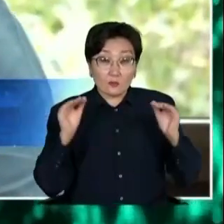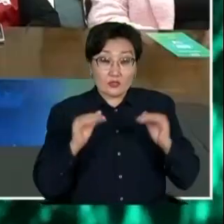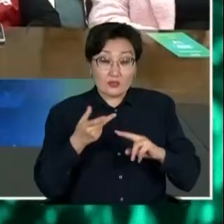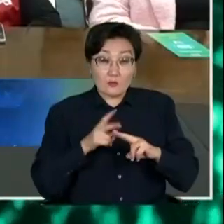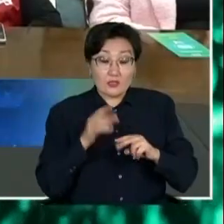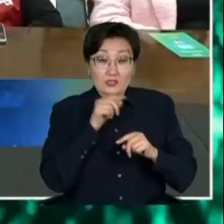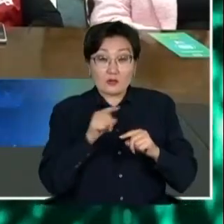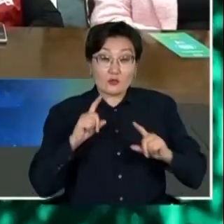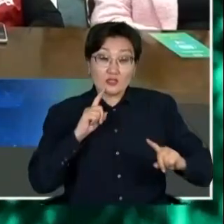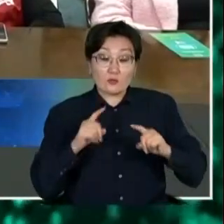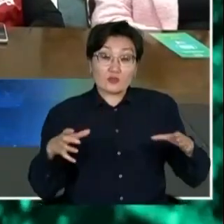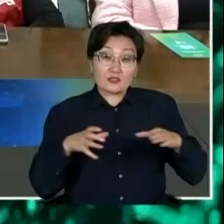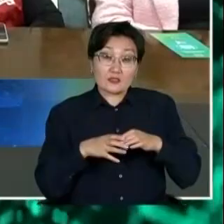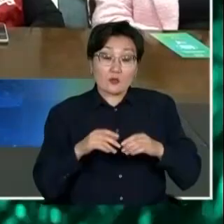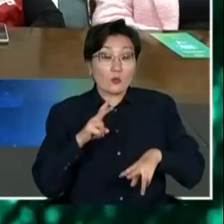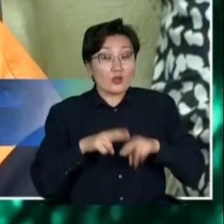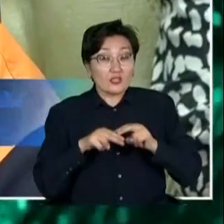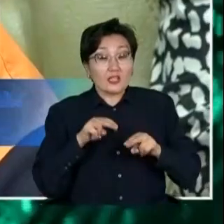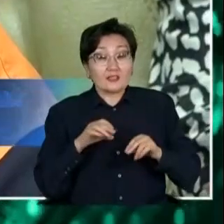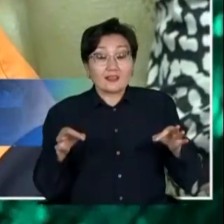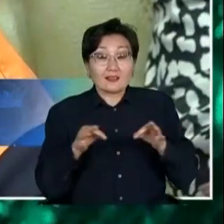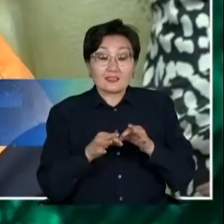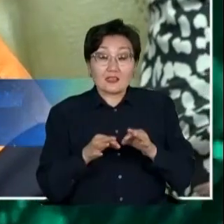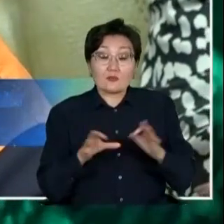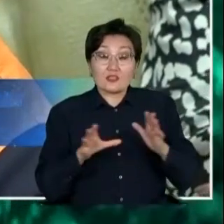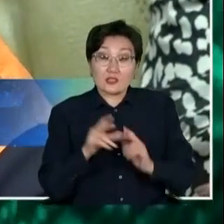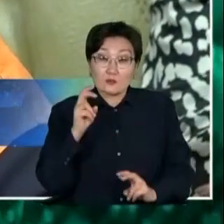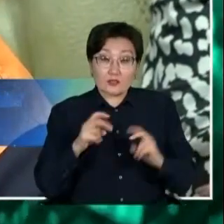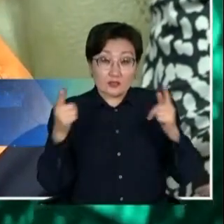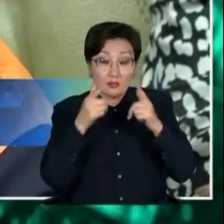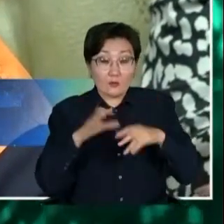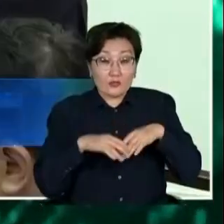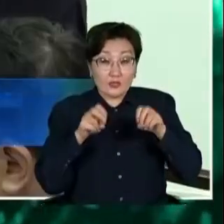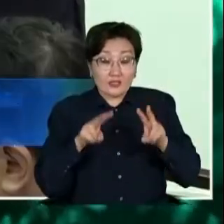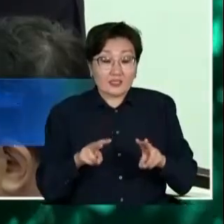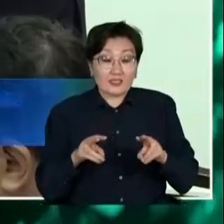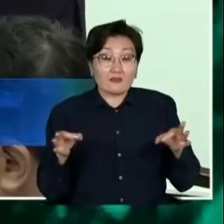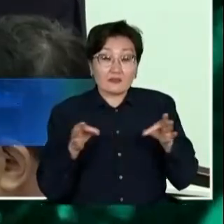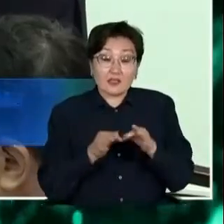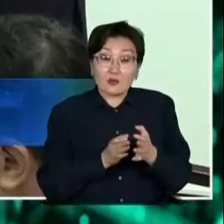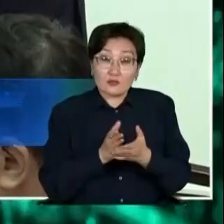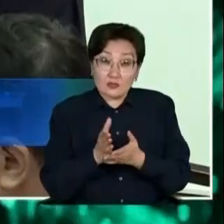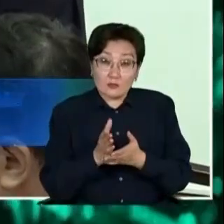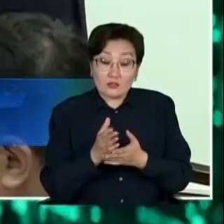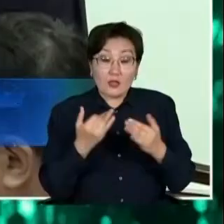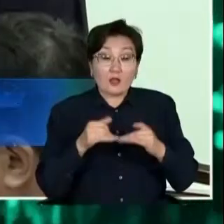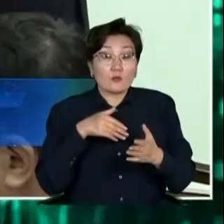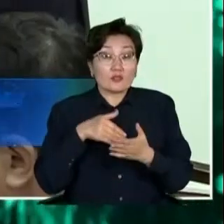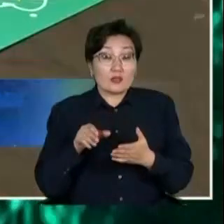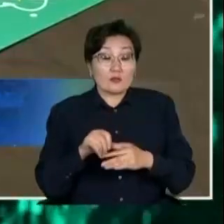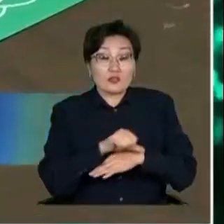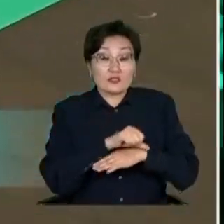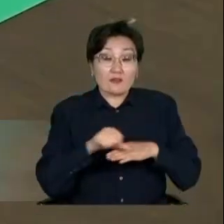этом в ходе собрания штаба по строительству атомной станции сообщили специалисты ядерной отрасли. Между тем, отказ от